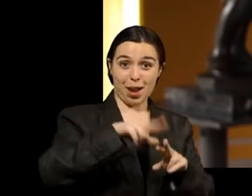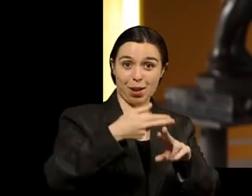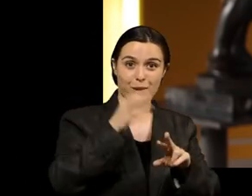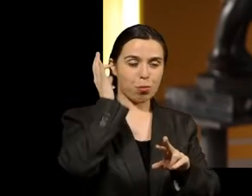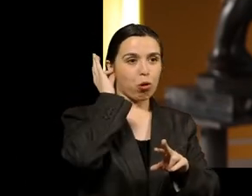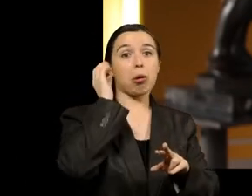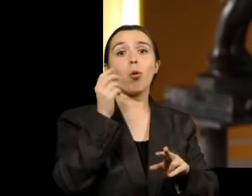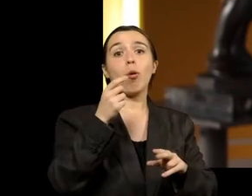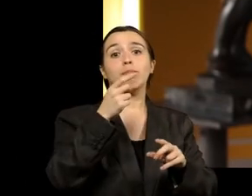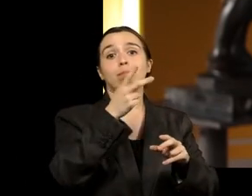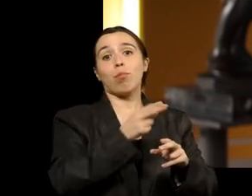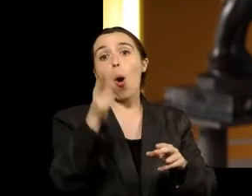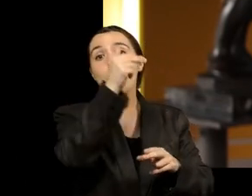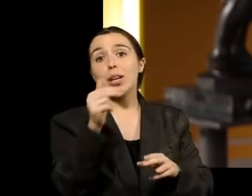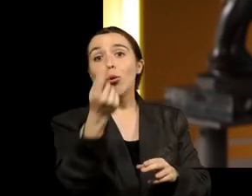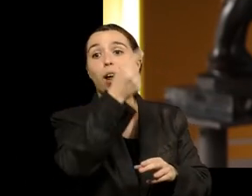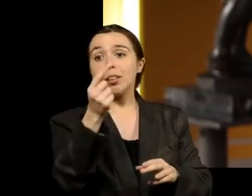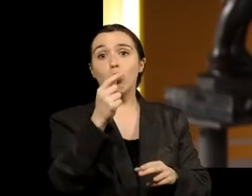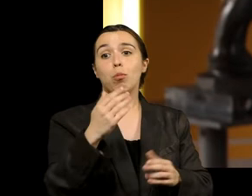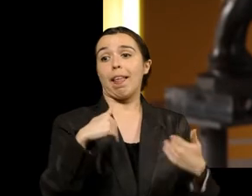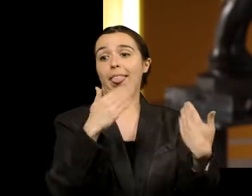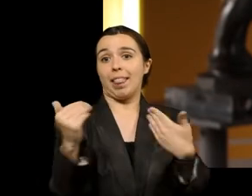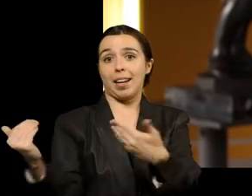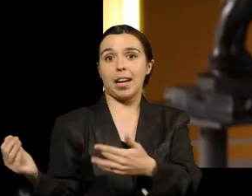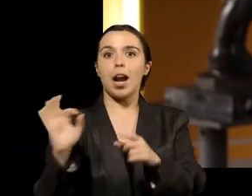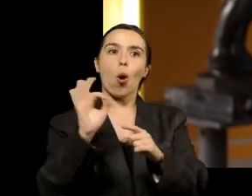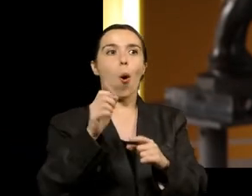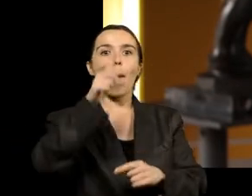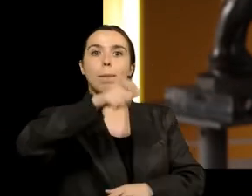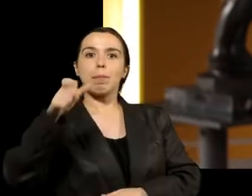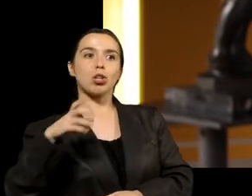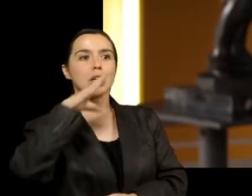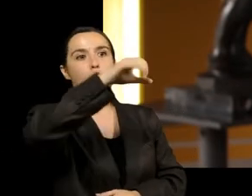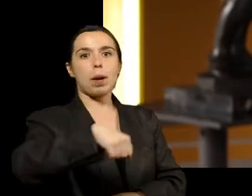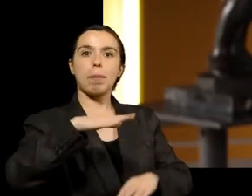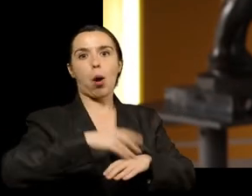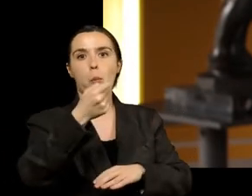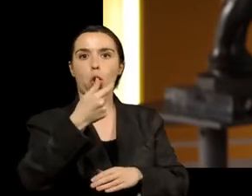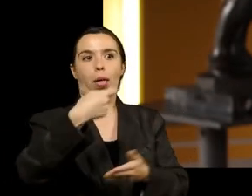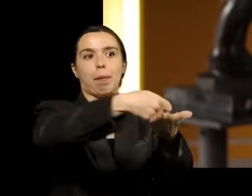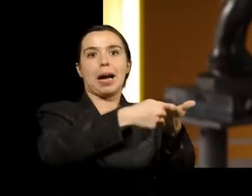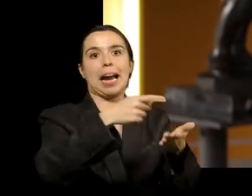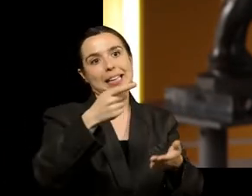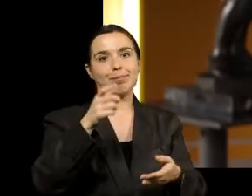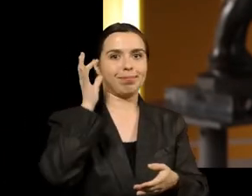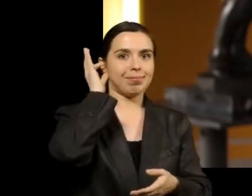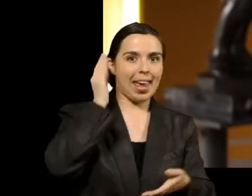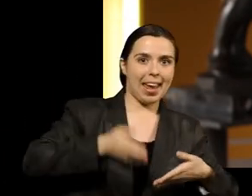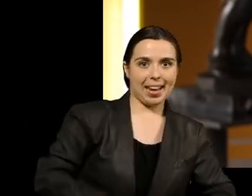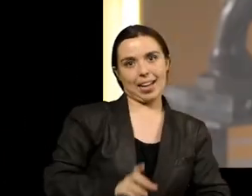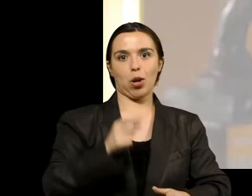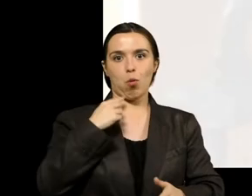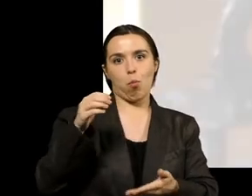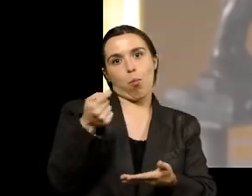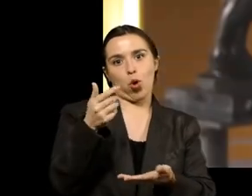obres de Manolo, o molta gent els comprava obres una mica per ajudar-les també a que elles poguessin anar subsistint i poguessin anar